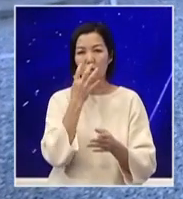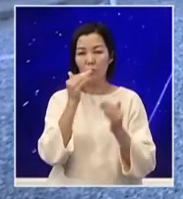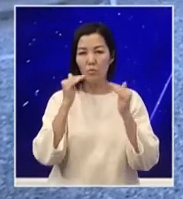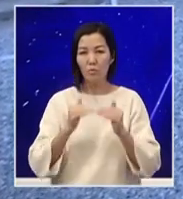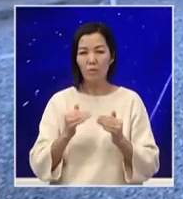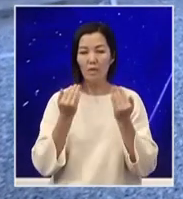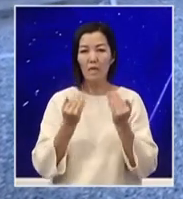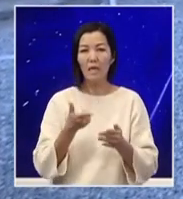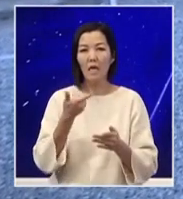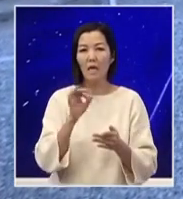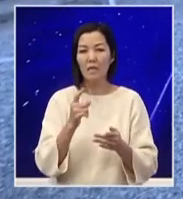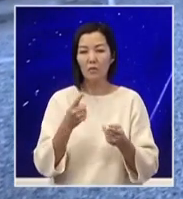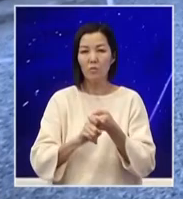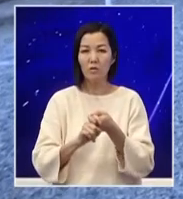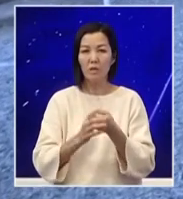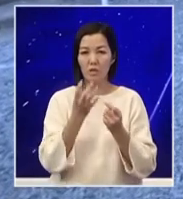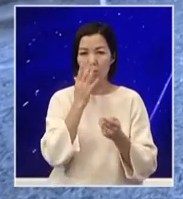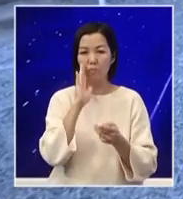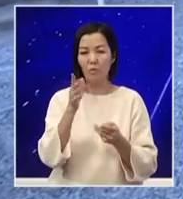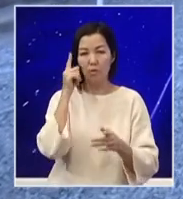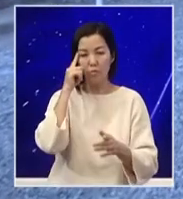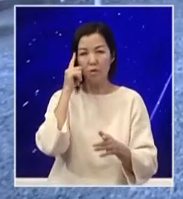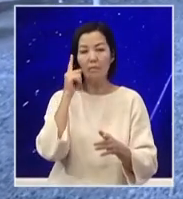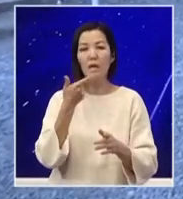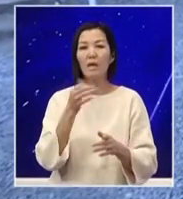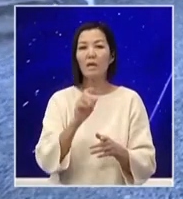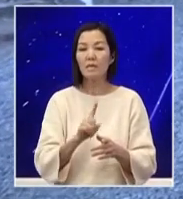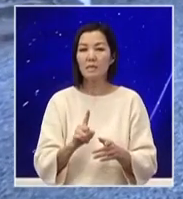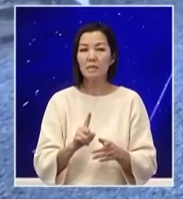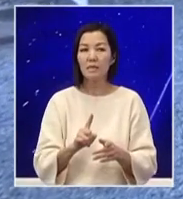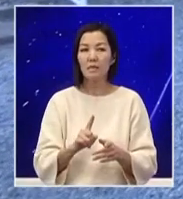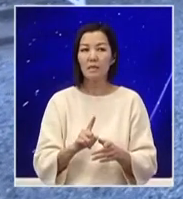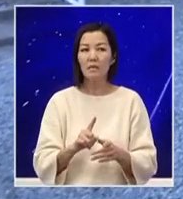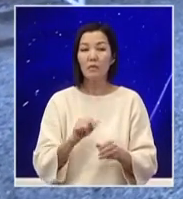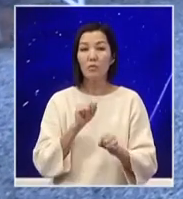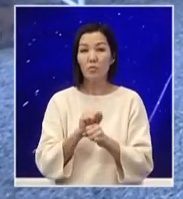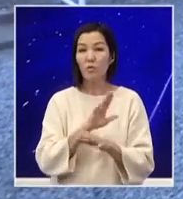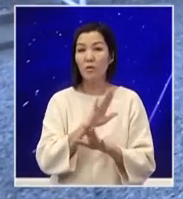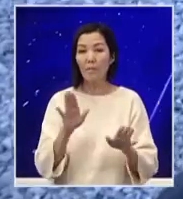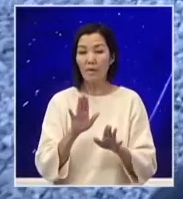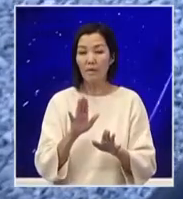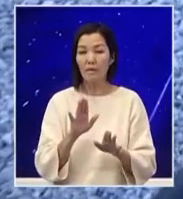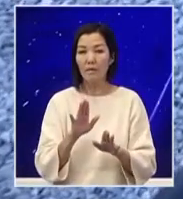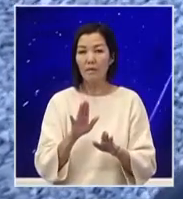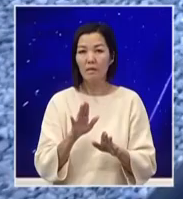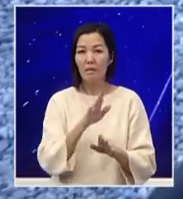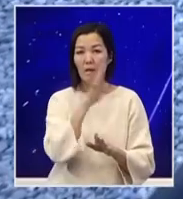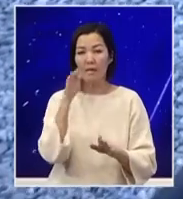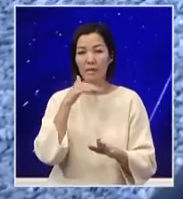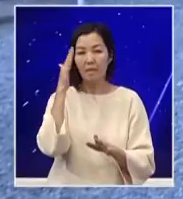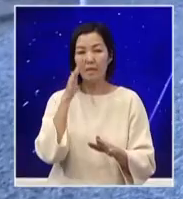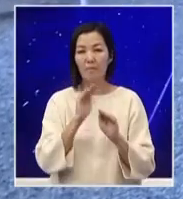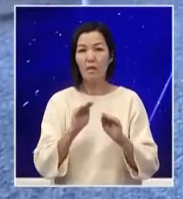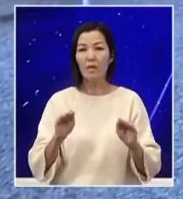болатын. Енді газ қосылғаннан кейін жылы болады деп ойлаймыз, өйткені газ бір тоқтаусыз жүргізіліп отырады. Ата-аналар ішінде,